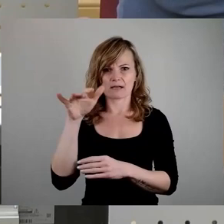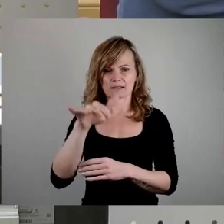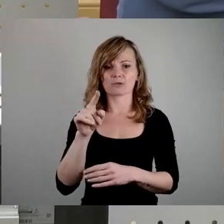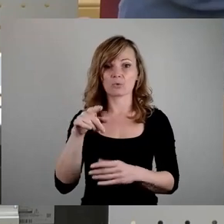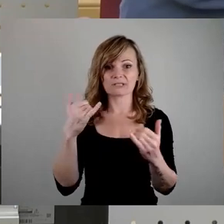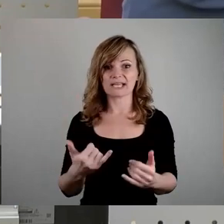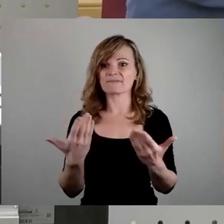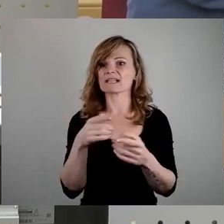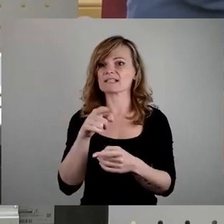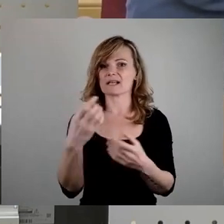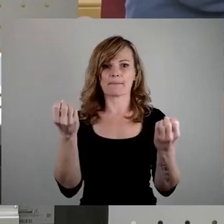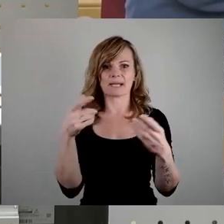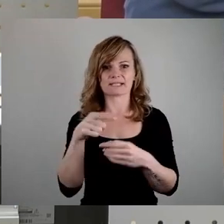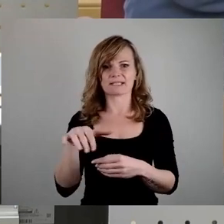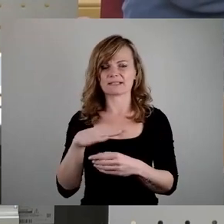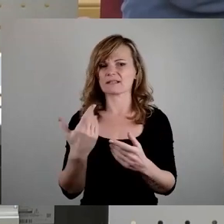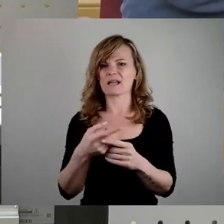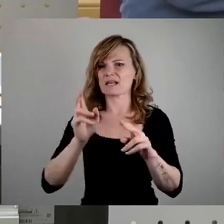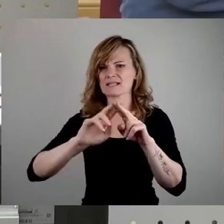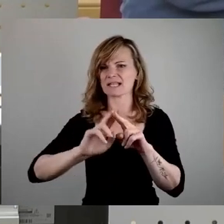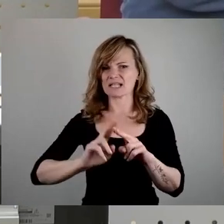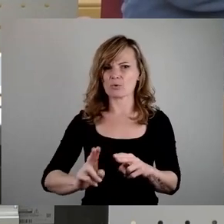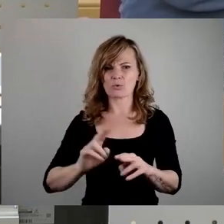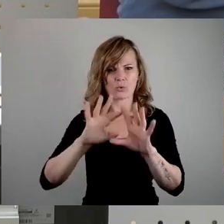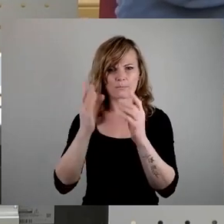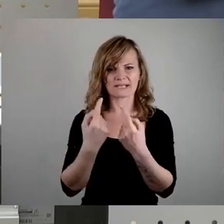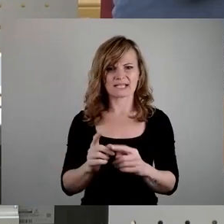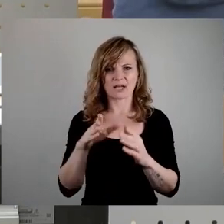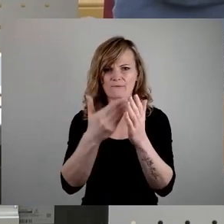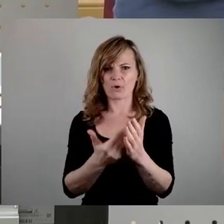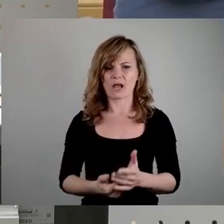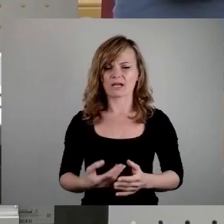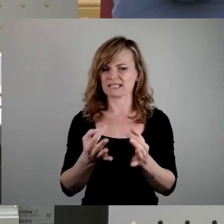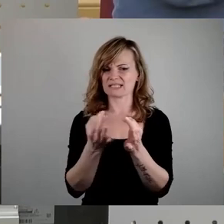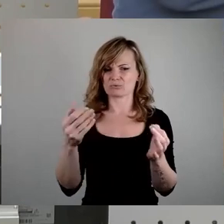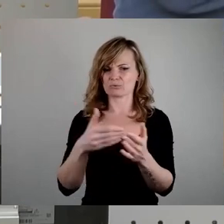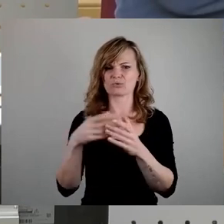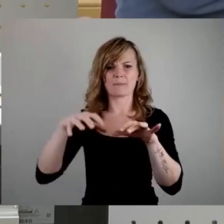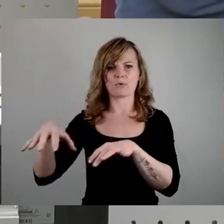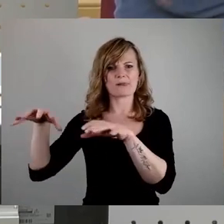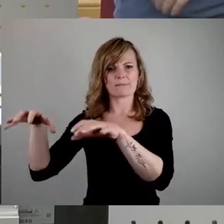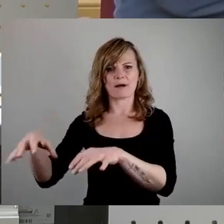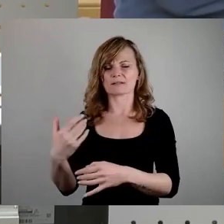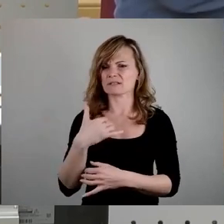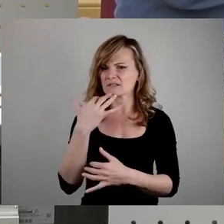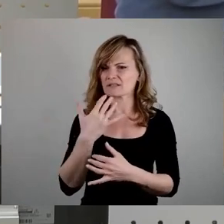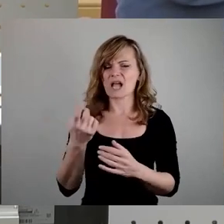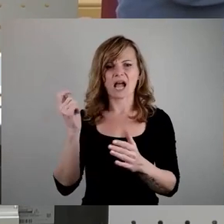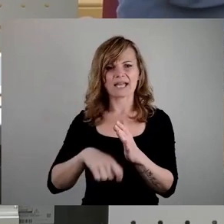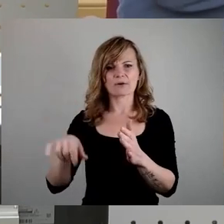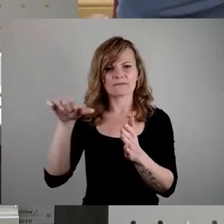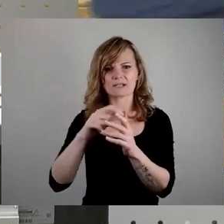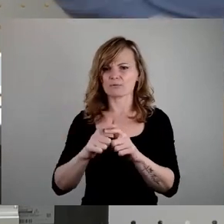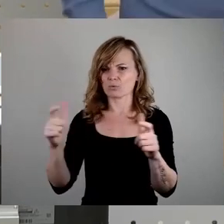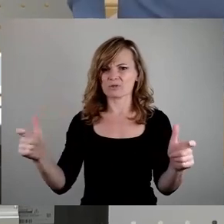passiert, ist im Prinzip eine Sanierung, also eine komplett andere Vorlage. Das hat gar nichts mit diesem Möbelmarkt hier zu tun. Sie reden ja von einem Einkaufszentrum mit einem riesigen Parkplatz. Das